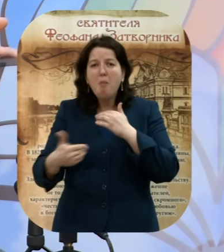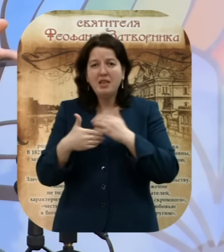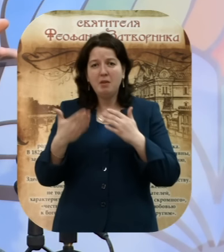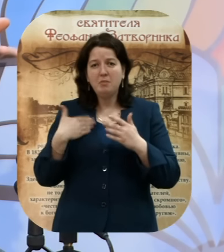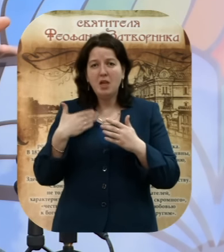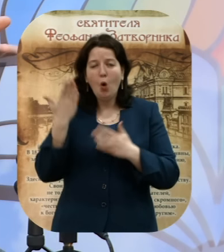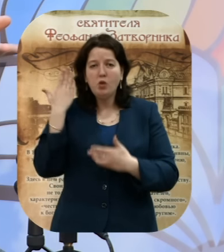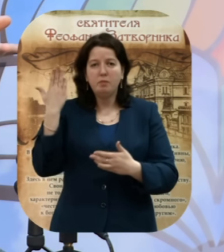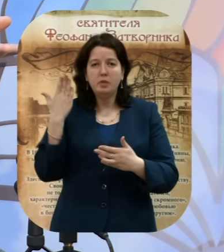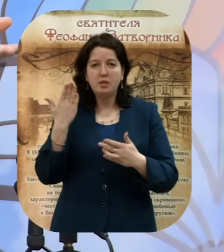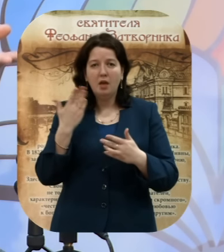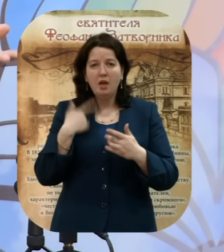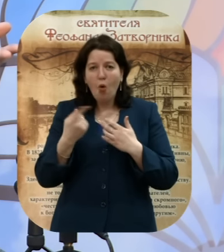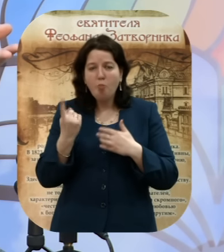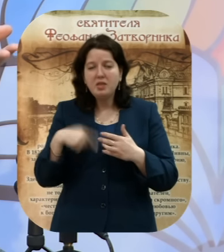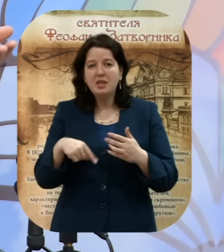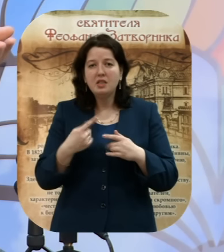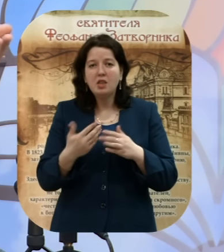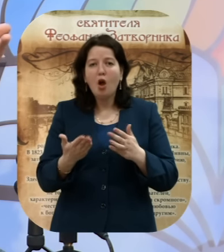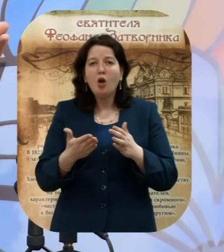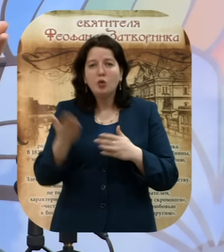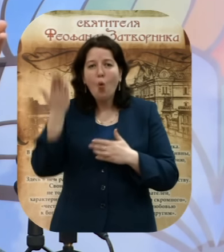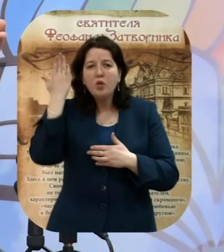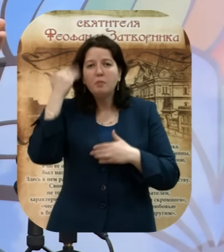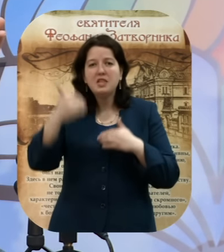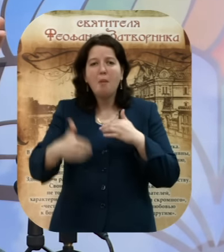все. Господи, помоги.